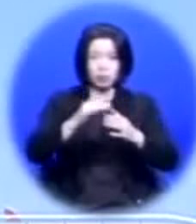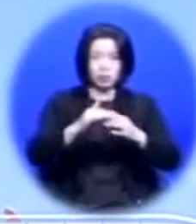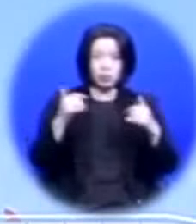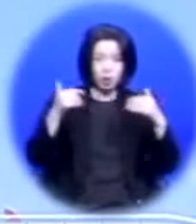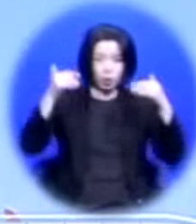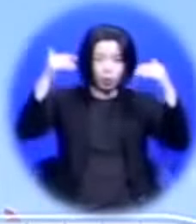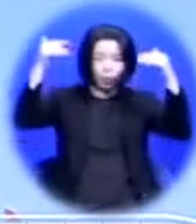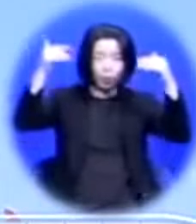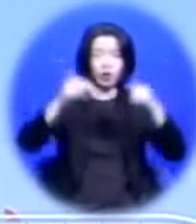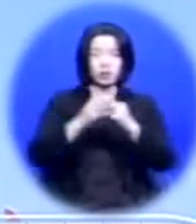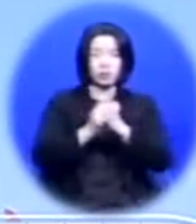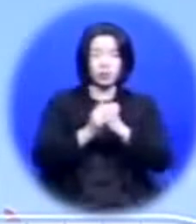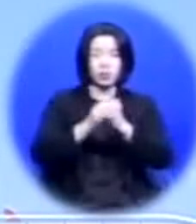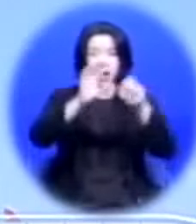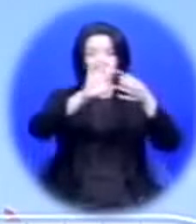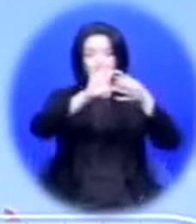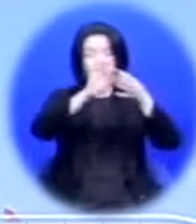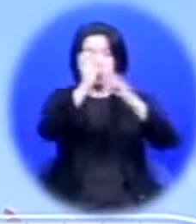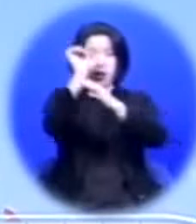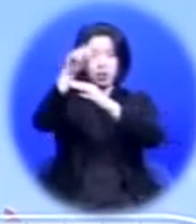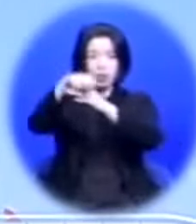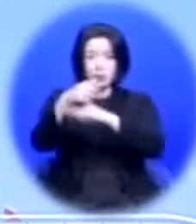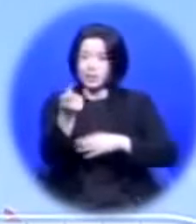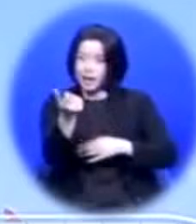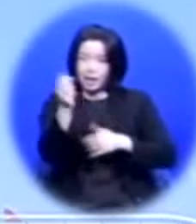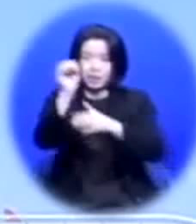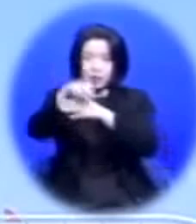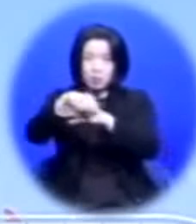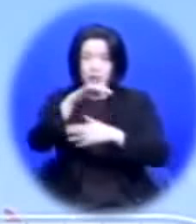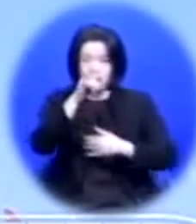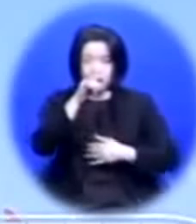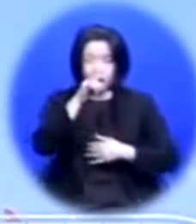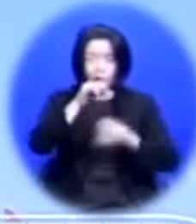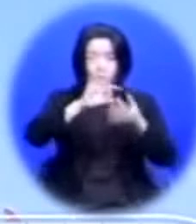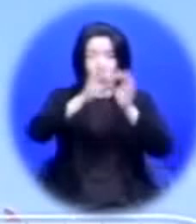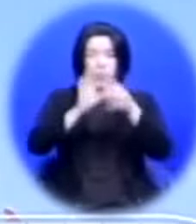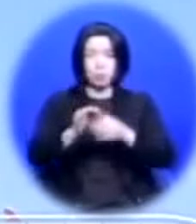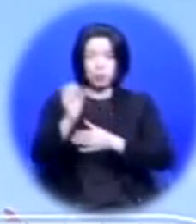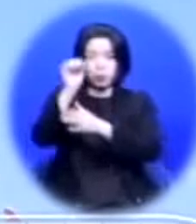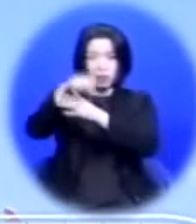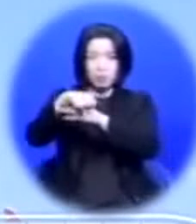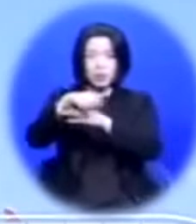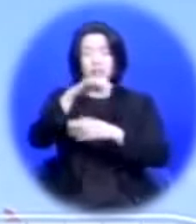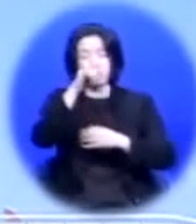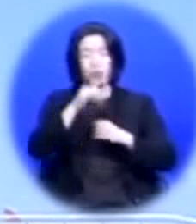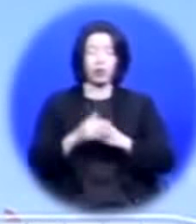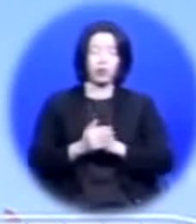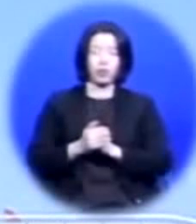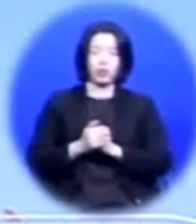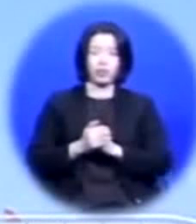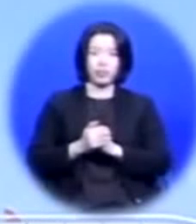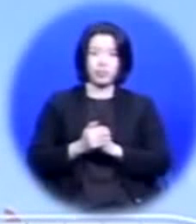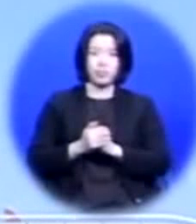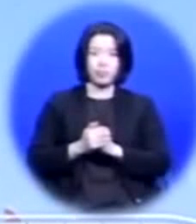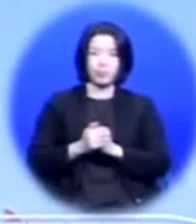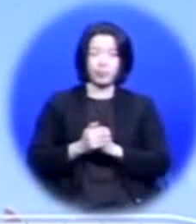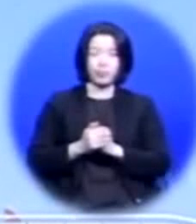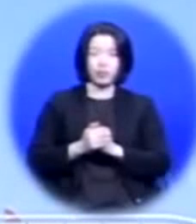자라서 이제 열매가 조그만 열매가 맺어요 포도 열매가 맺었습니다 포도 열매가